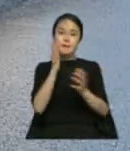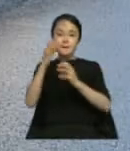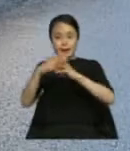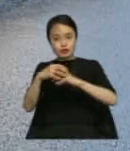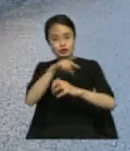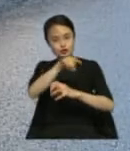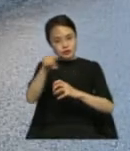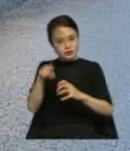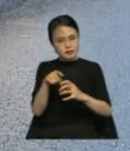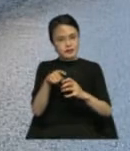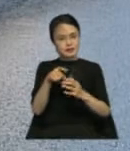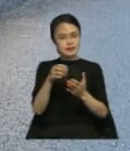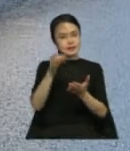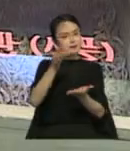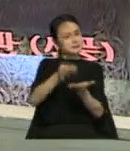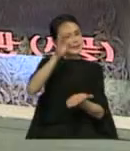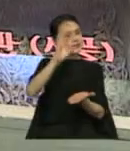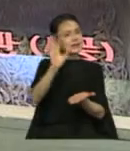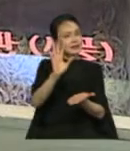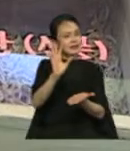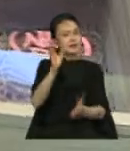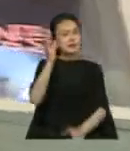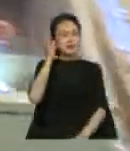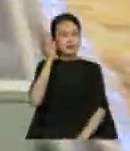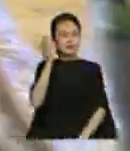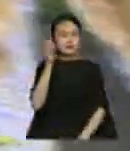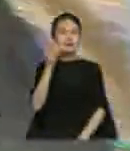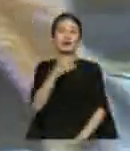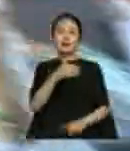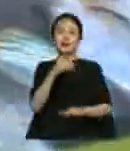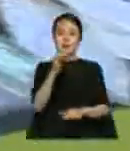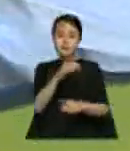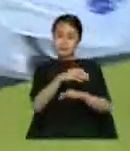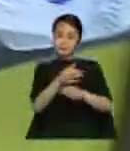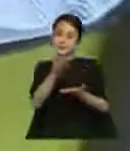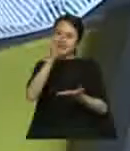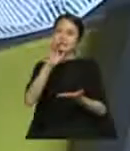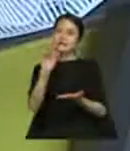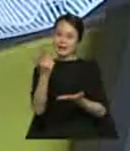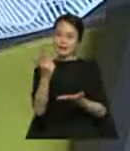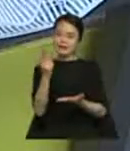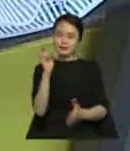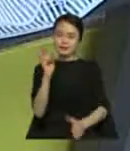물량이 양호할 것이라고 밝혔습니다. 딜라이브 서울경제케이블TV 천선입니다.